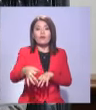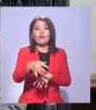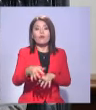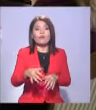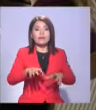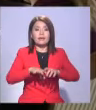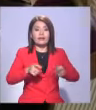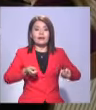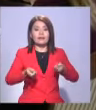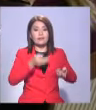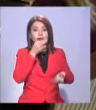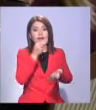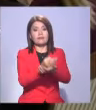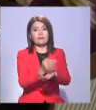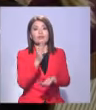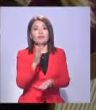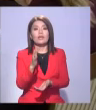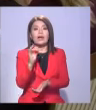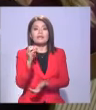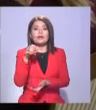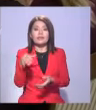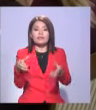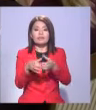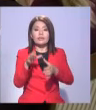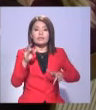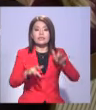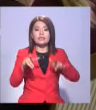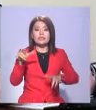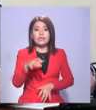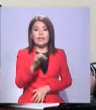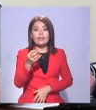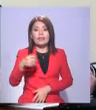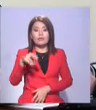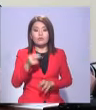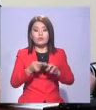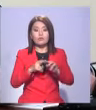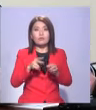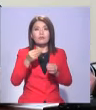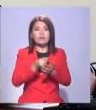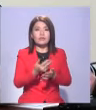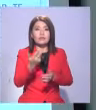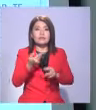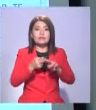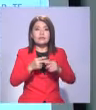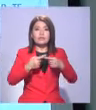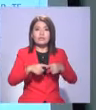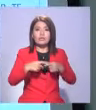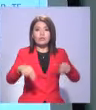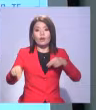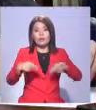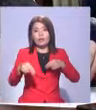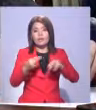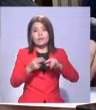жауап береді. Аманат партиясының хатшысы Елдар Жұмағазиев қымбатшылықты ескере отырып, аграрлық техниканы сатып алуға